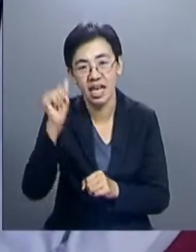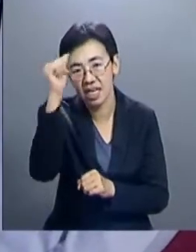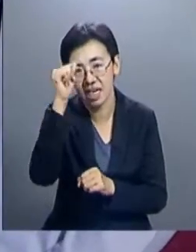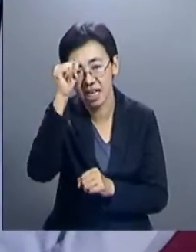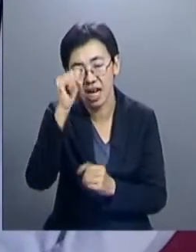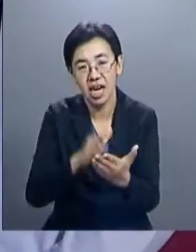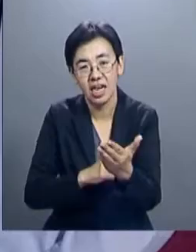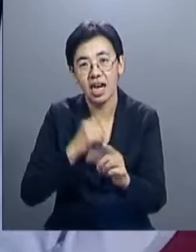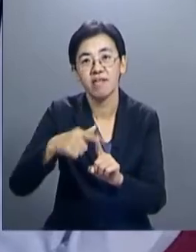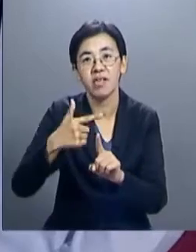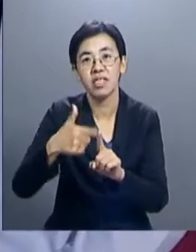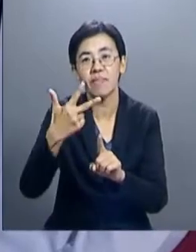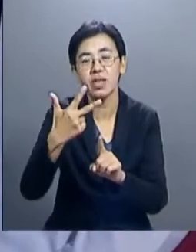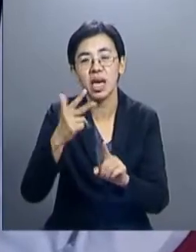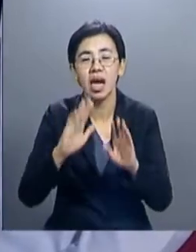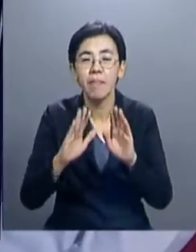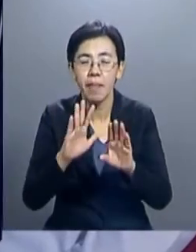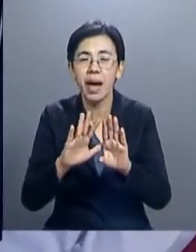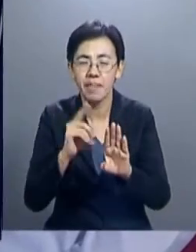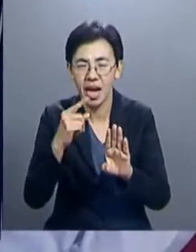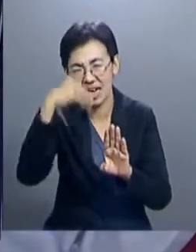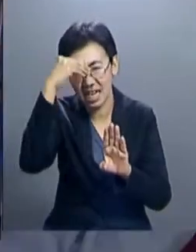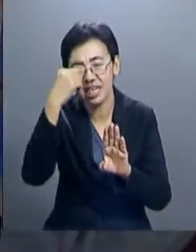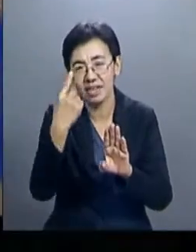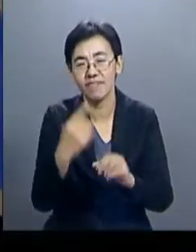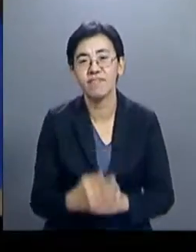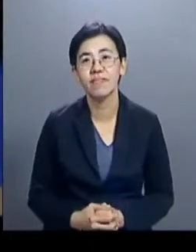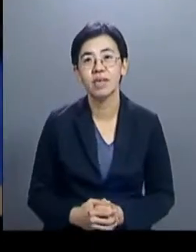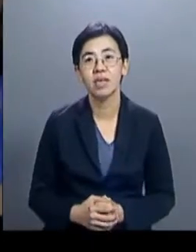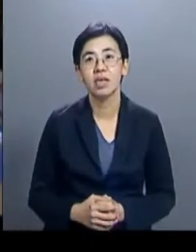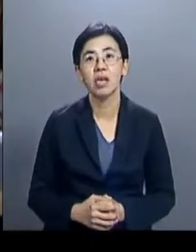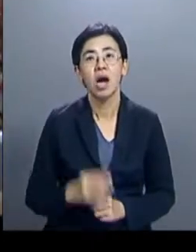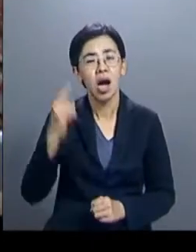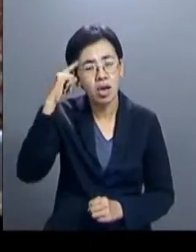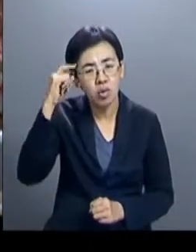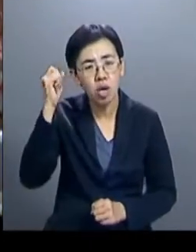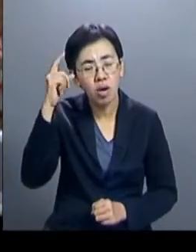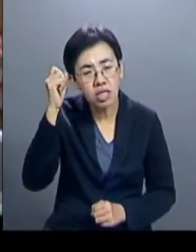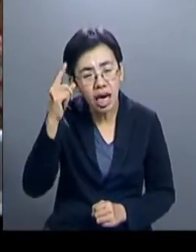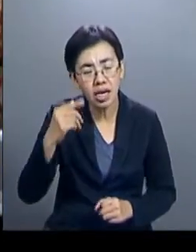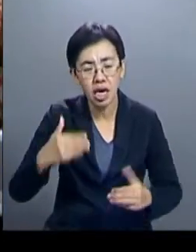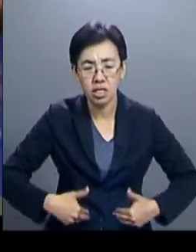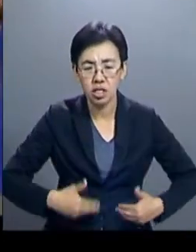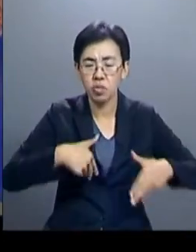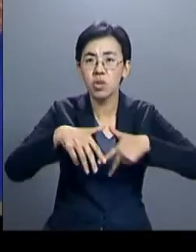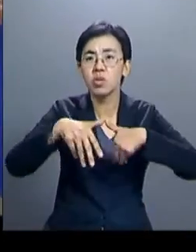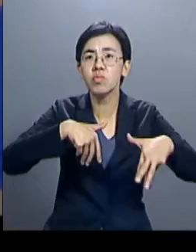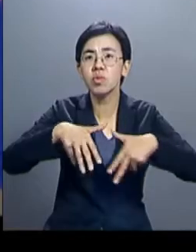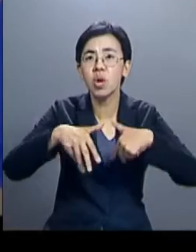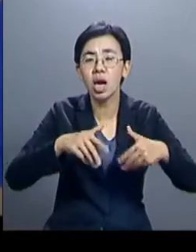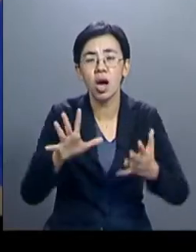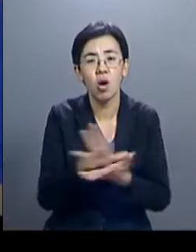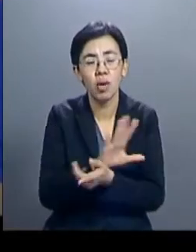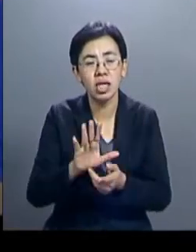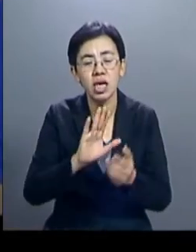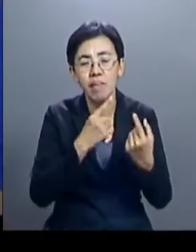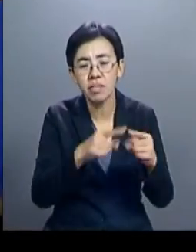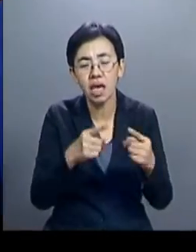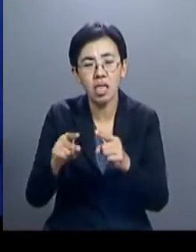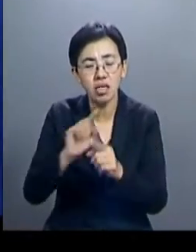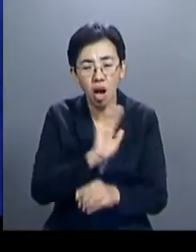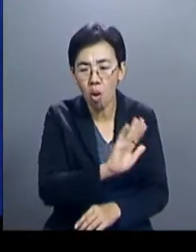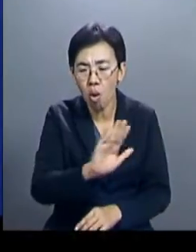า3เดือนหรือ1ภาคการศึกษาเต็มๆทำให้ได้เข้าใจไลฟ์สไตล์การใช้ชีวิตและวัฒนธรรมที่แตกต่างของผู้